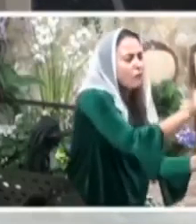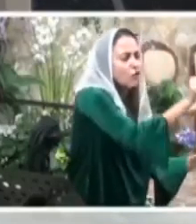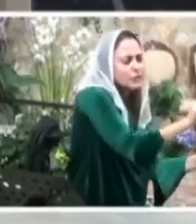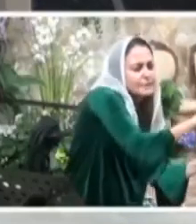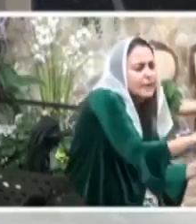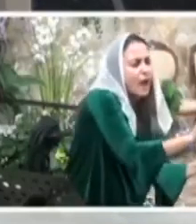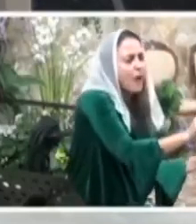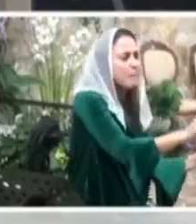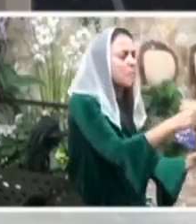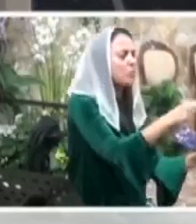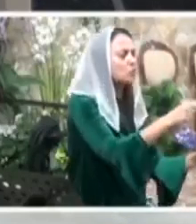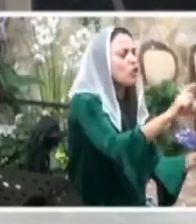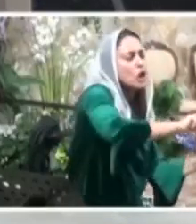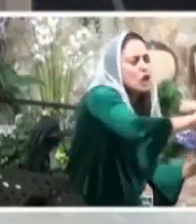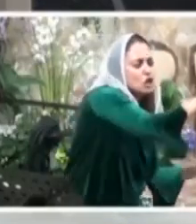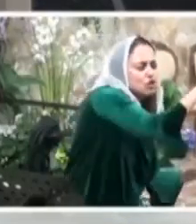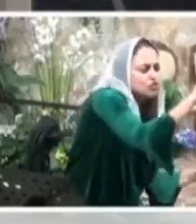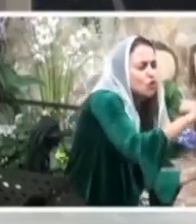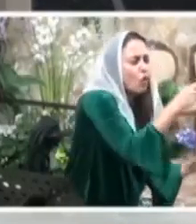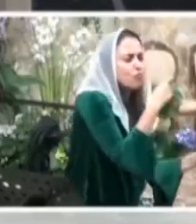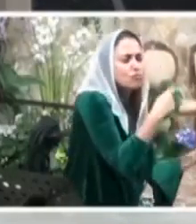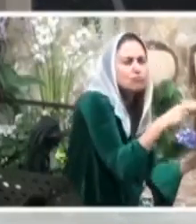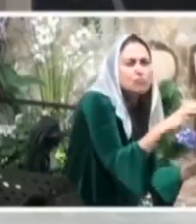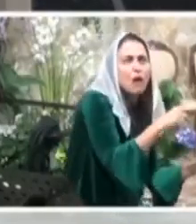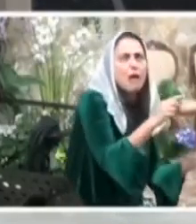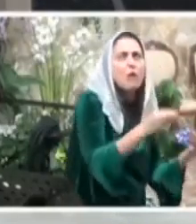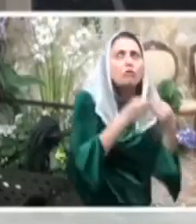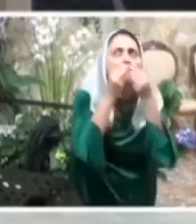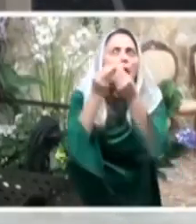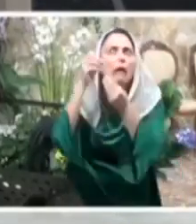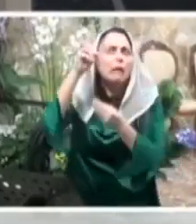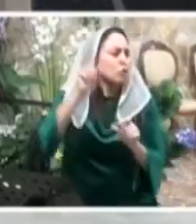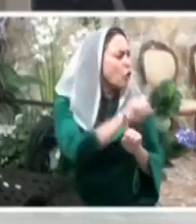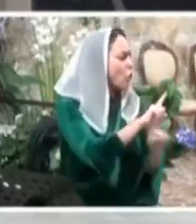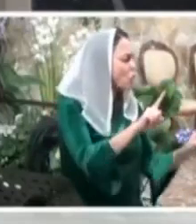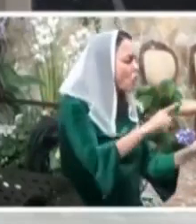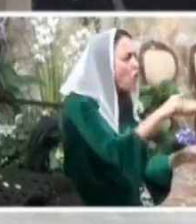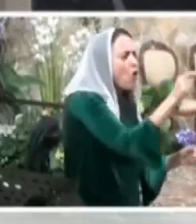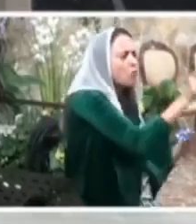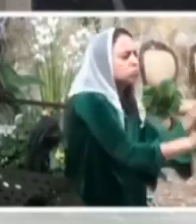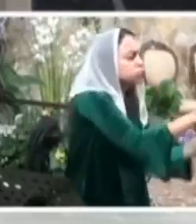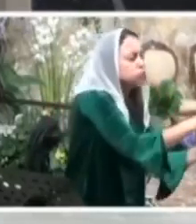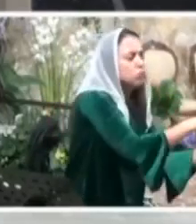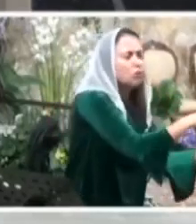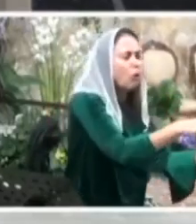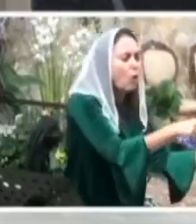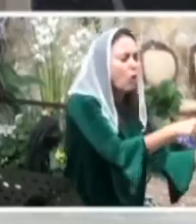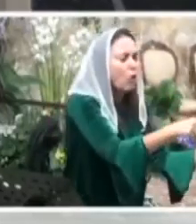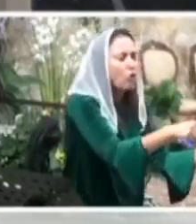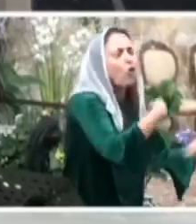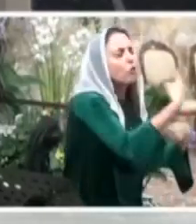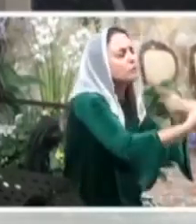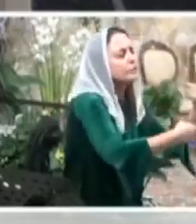dedicare quel giorno, quel tempo a Dio. Cioè uno spazio